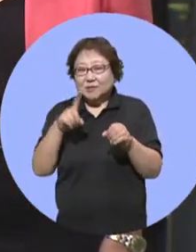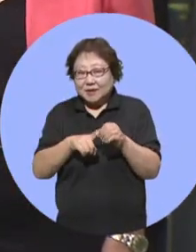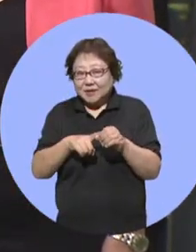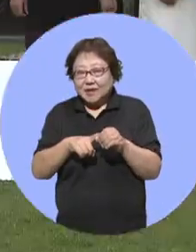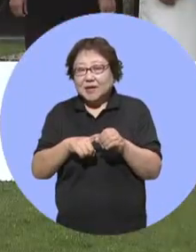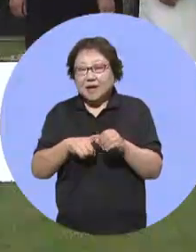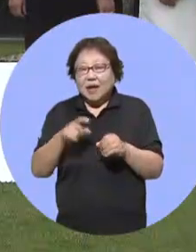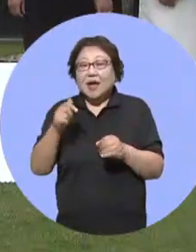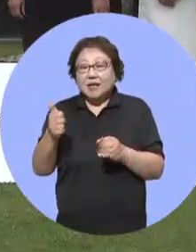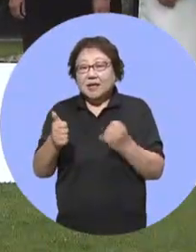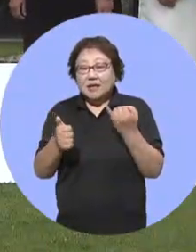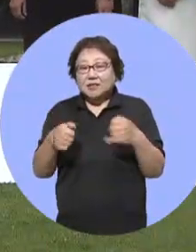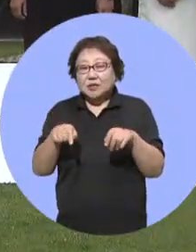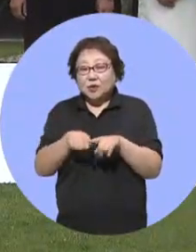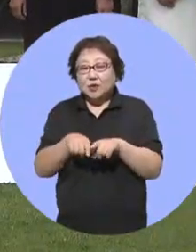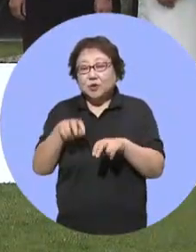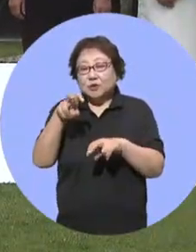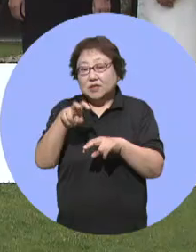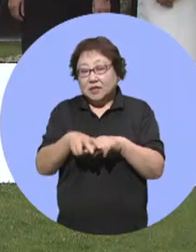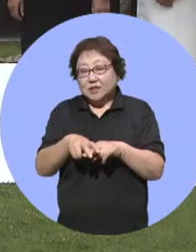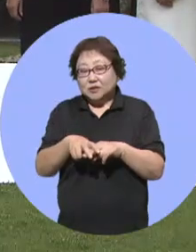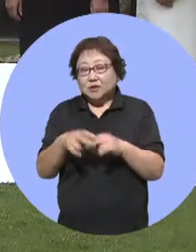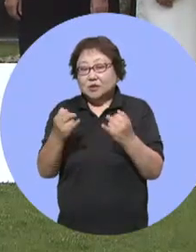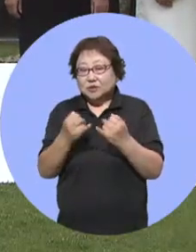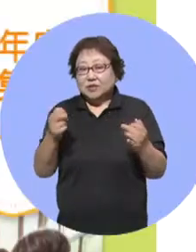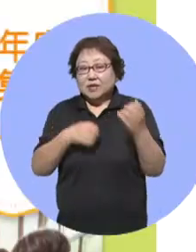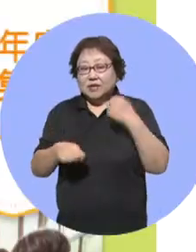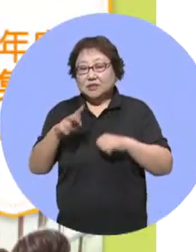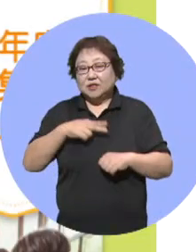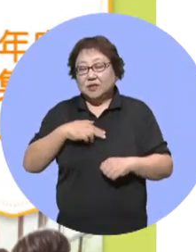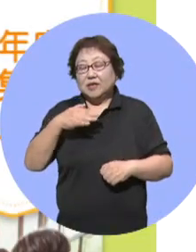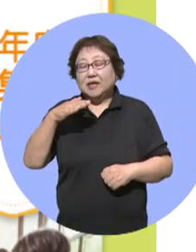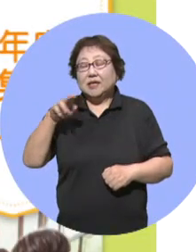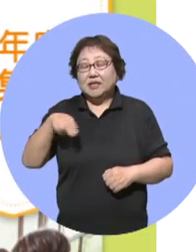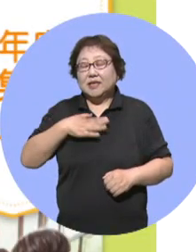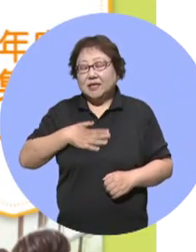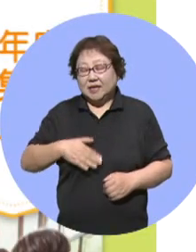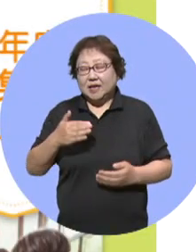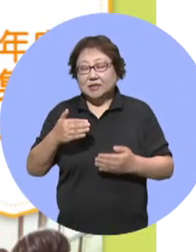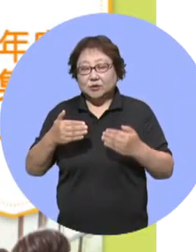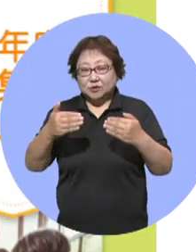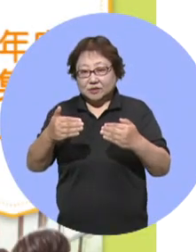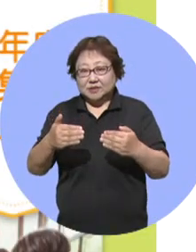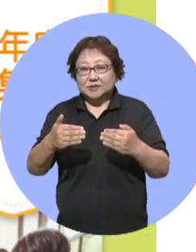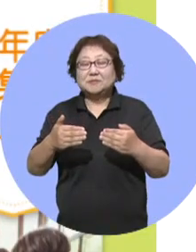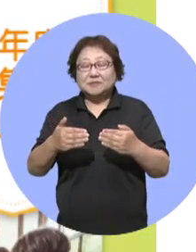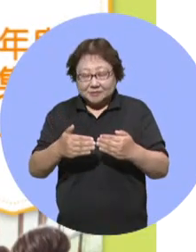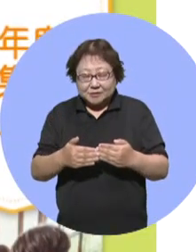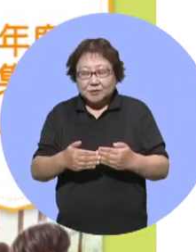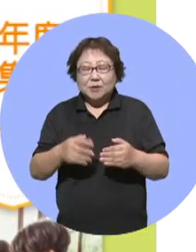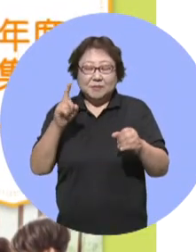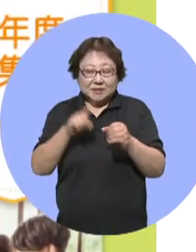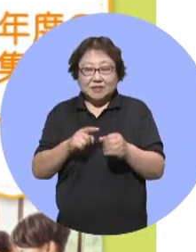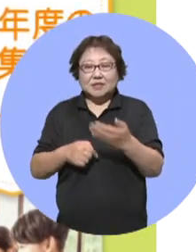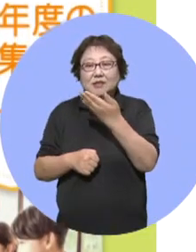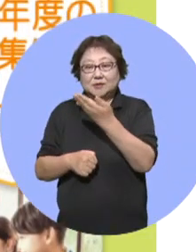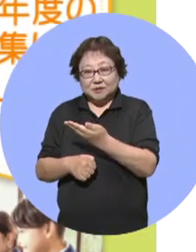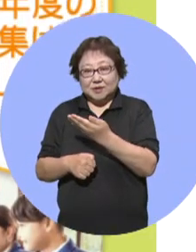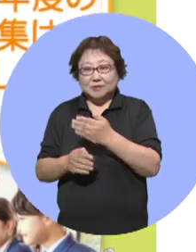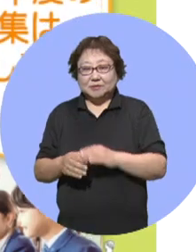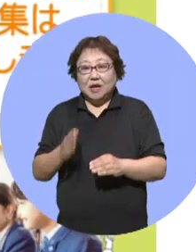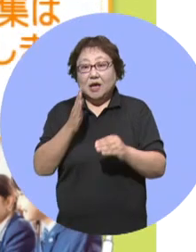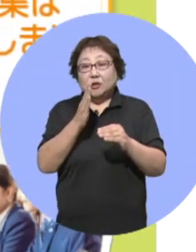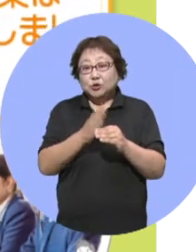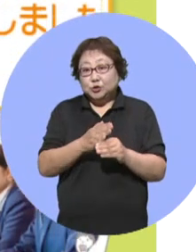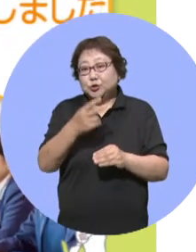進と社会意識の変革を目指して行われるのが G7 レガシー栃木未来会議です。中学